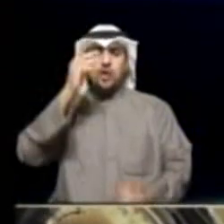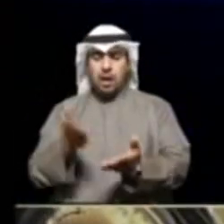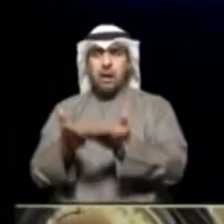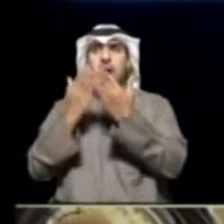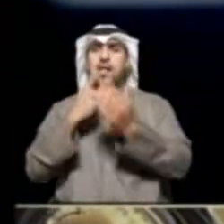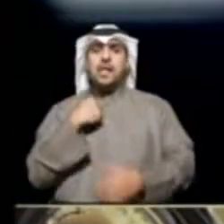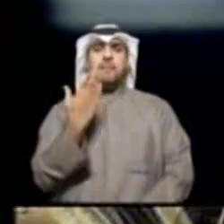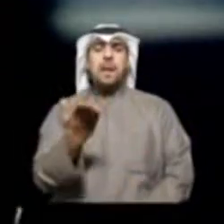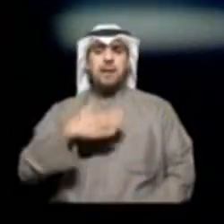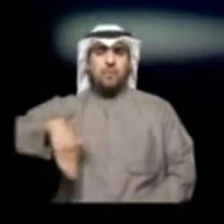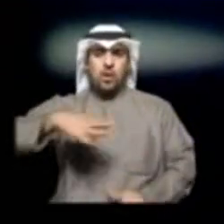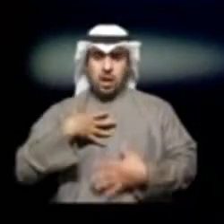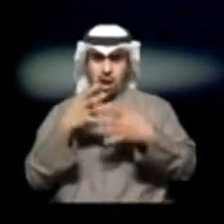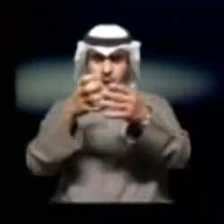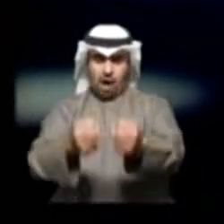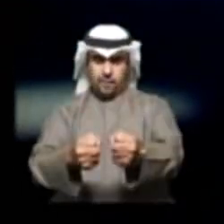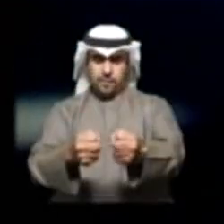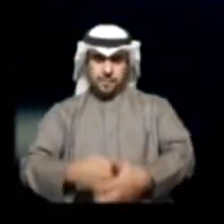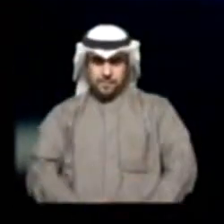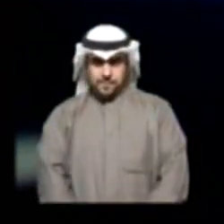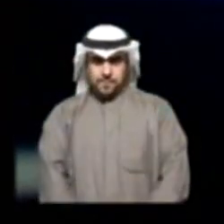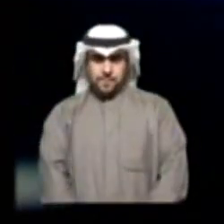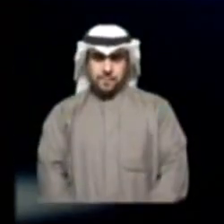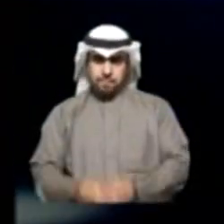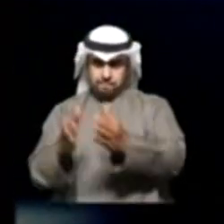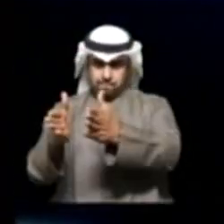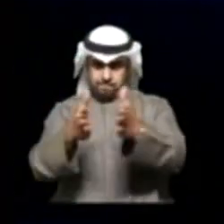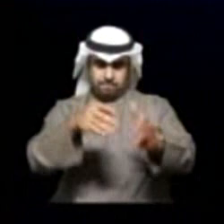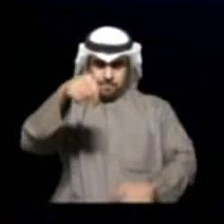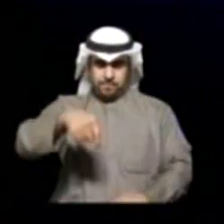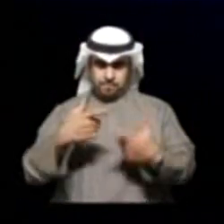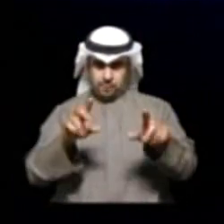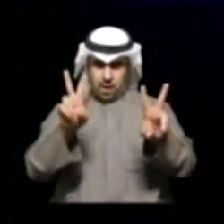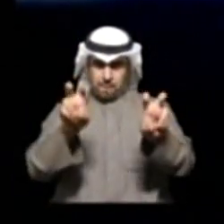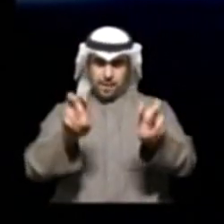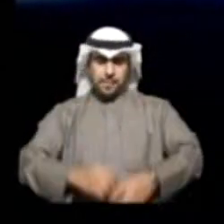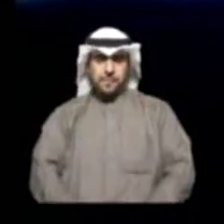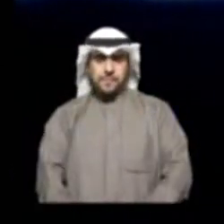جاسم الفودري، مراقب خدمات الاسعاف، شكرا جزيلا لك. مشاهدينا الكرام، فاصل ونعود.